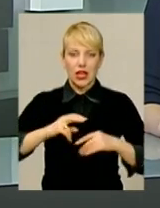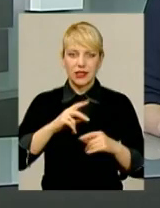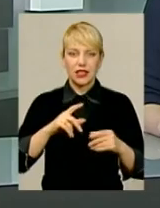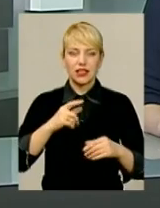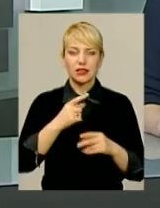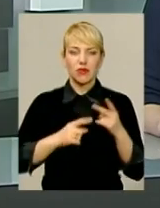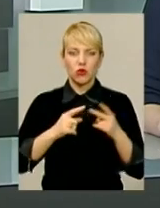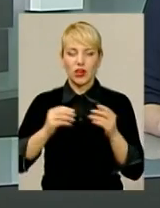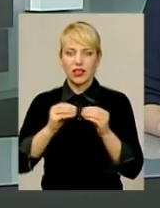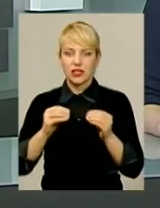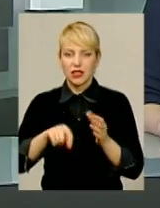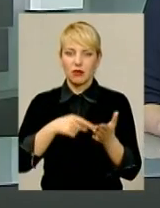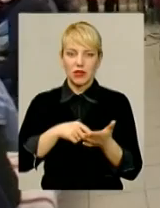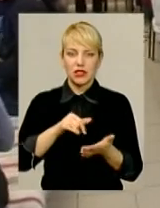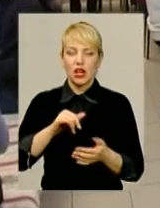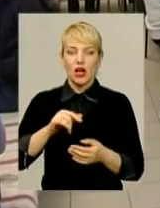міст і містечок України.